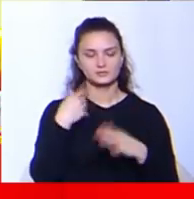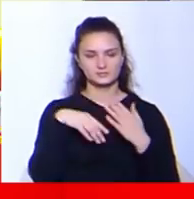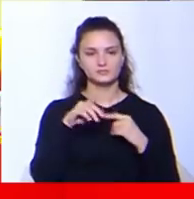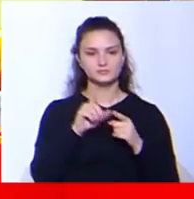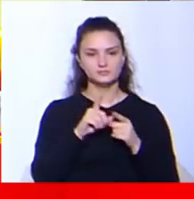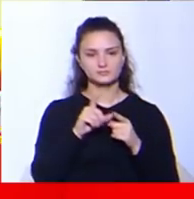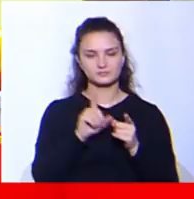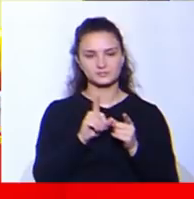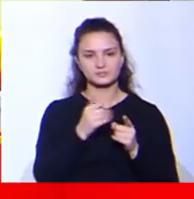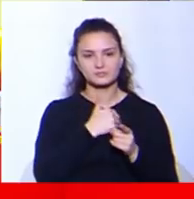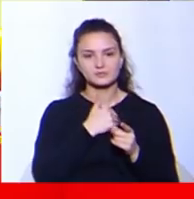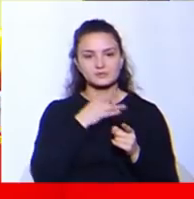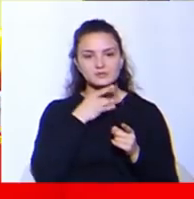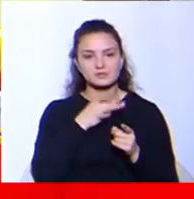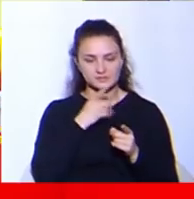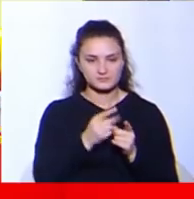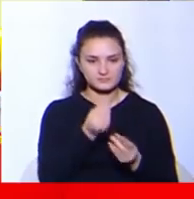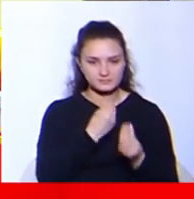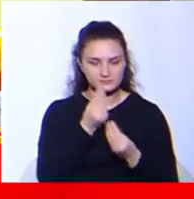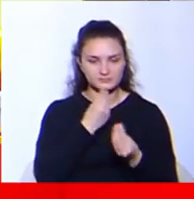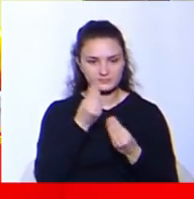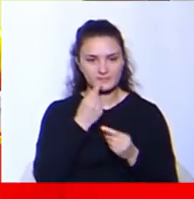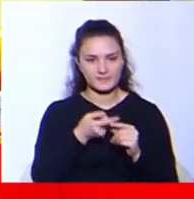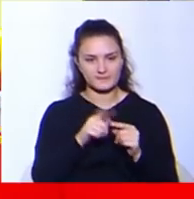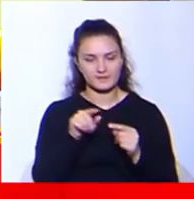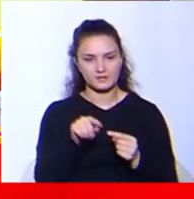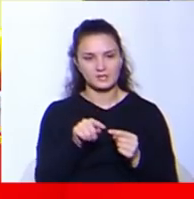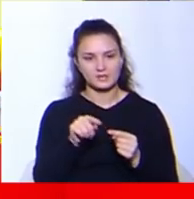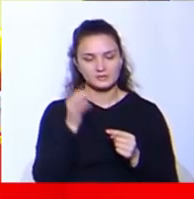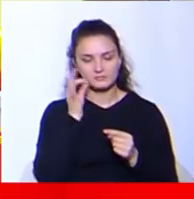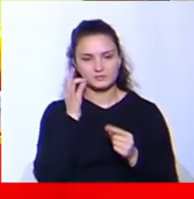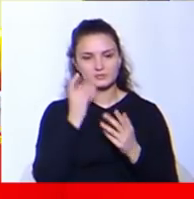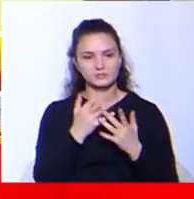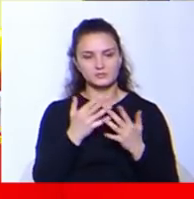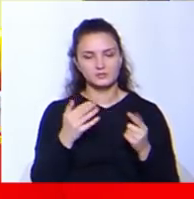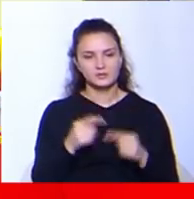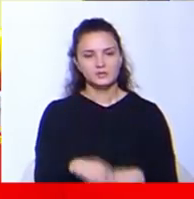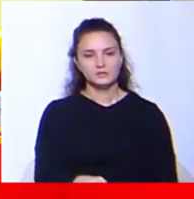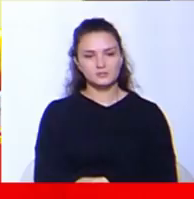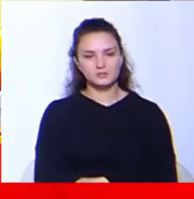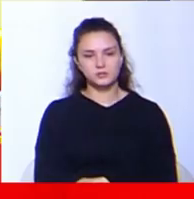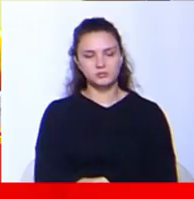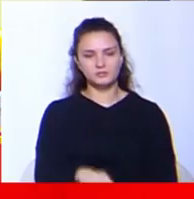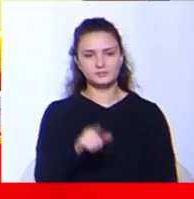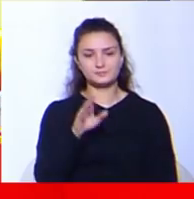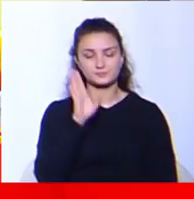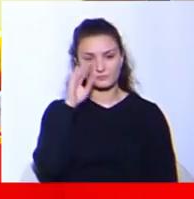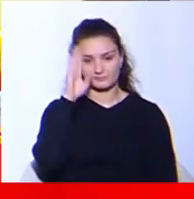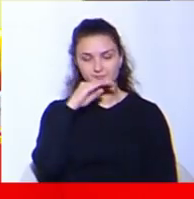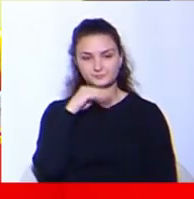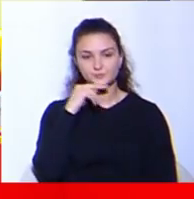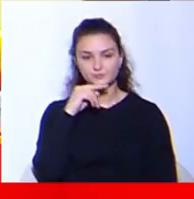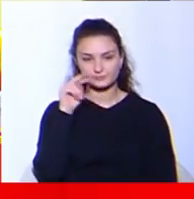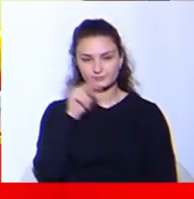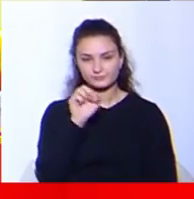ანუ ლომკას რომ ეძახი, აი ამ მდგომარეობაში შეიძლება ქონდეს ამ ადამიანს. მაგრამ ამავე დროს მშობელი თუ ყურადღებით